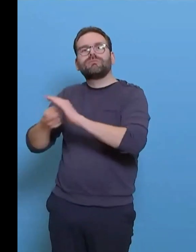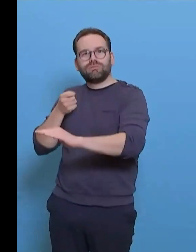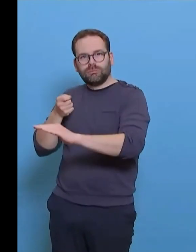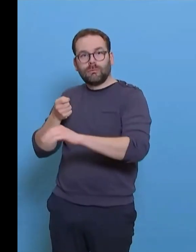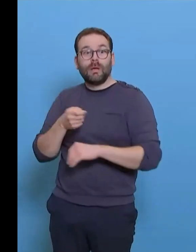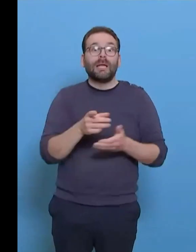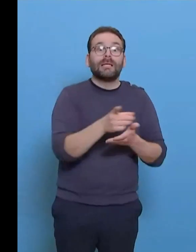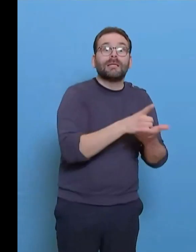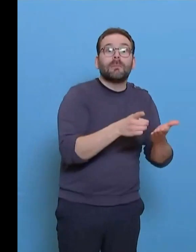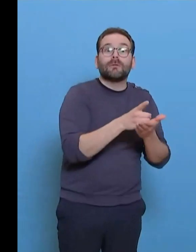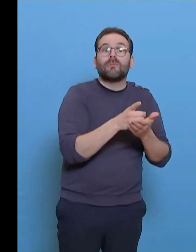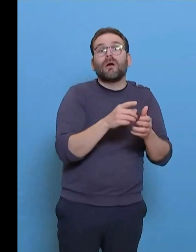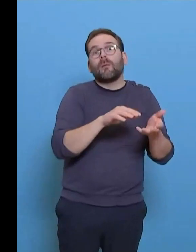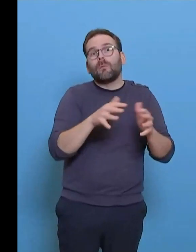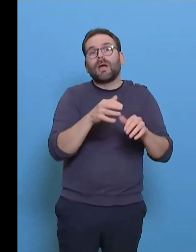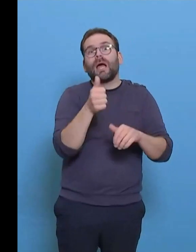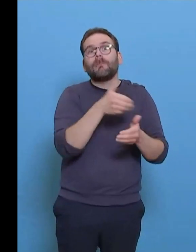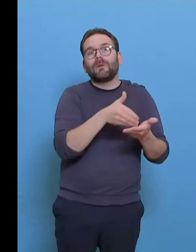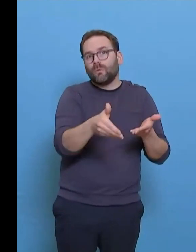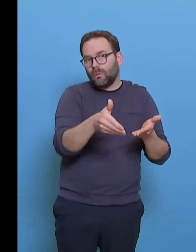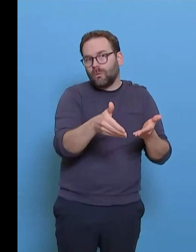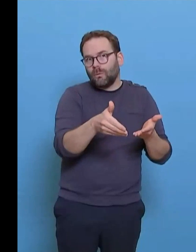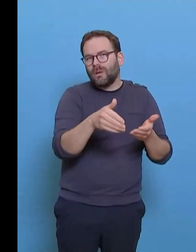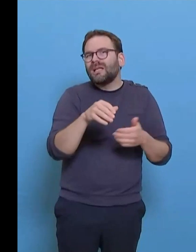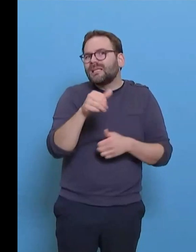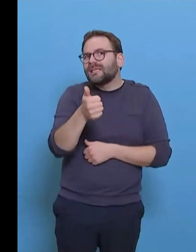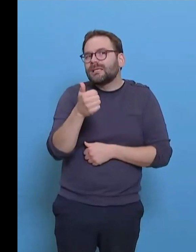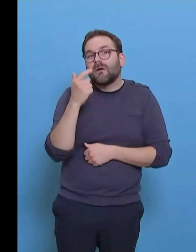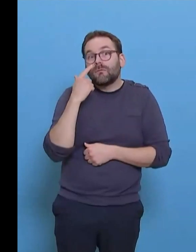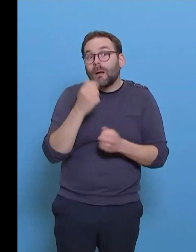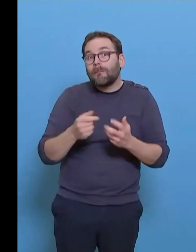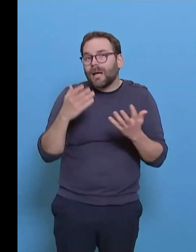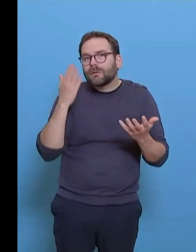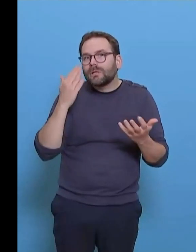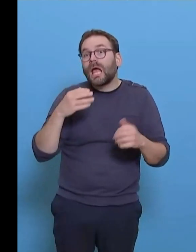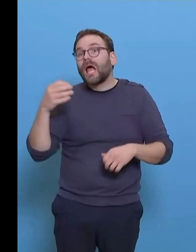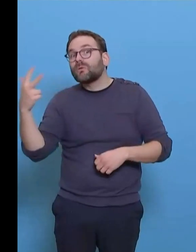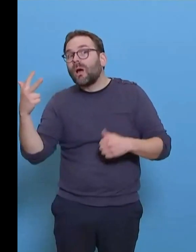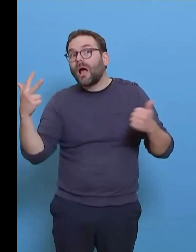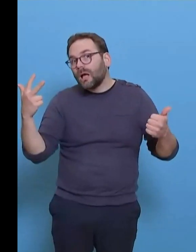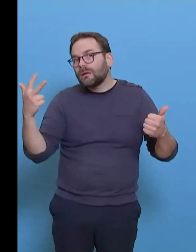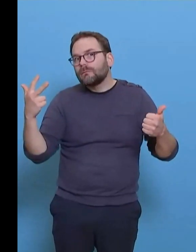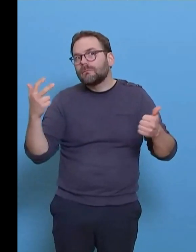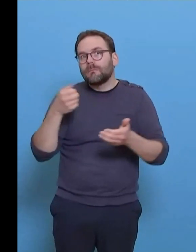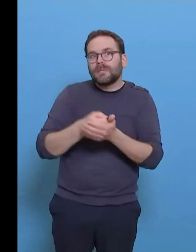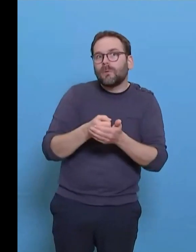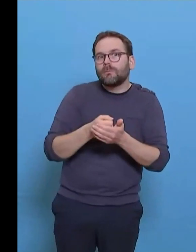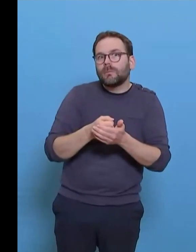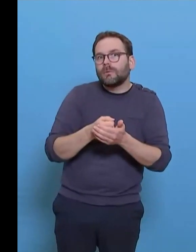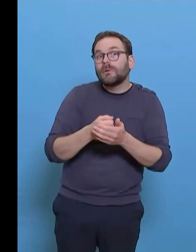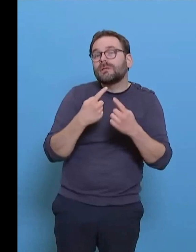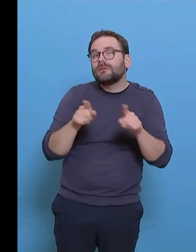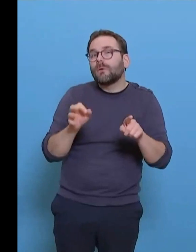Pour le département, c'est environ 1 million. Donc déjà, vous savez faire des maths, 1 contre 3 au bas mot. Ça fait